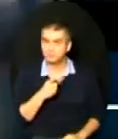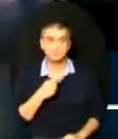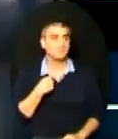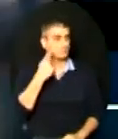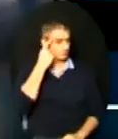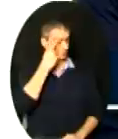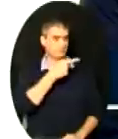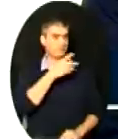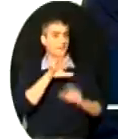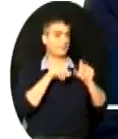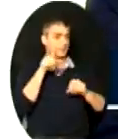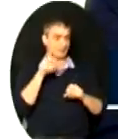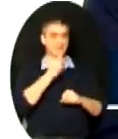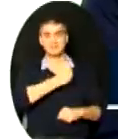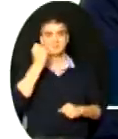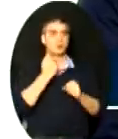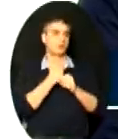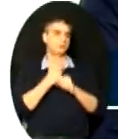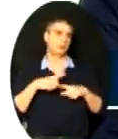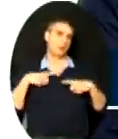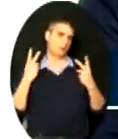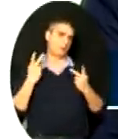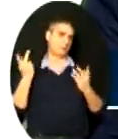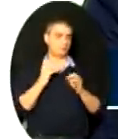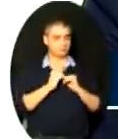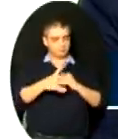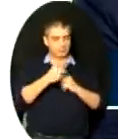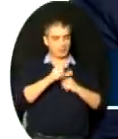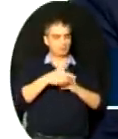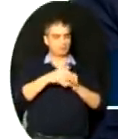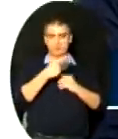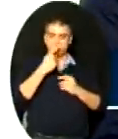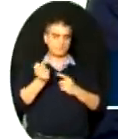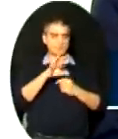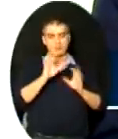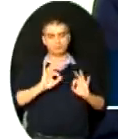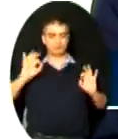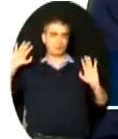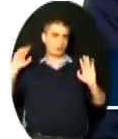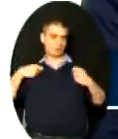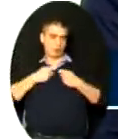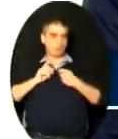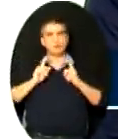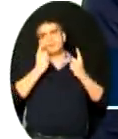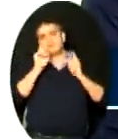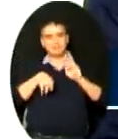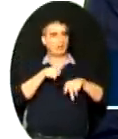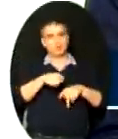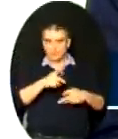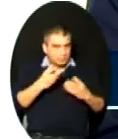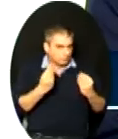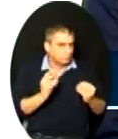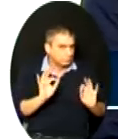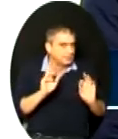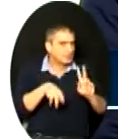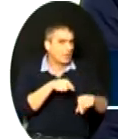חושב שהמתנחלים והימין עושה לעצמו חיים קלים, שהוא מבודד את אותם אנשים ואומר שהם הגיעו משום מקום, ובמקרה הגיעו ורק צריך לטפל בהם. זה טוב מאוד